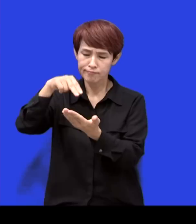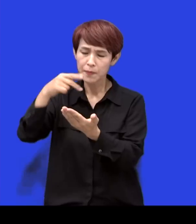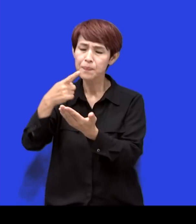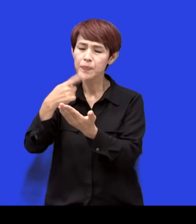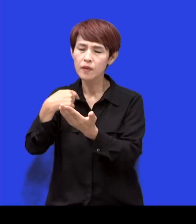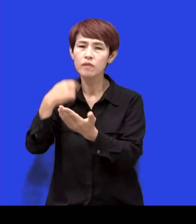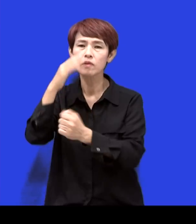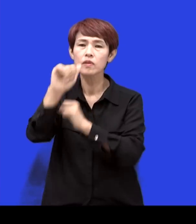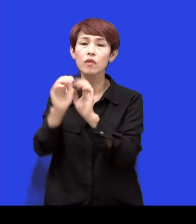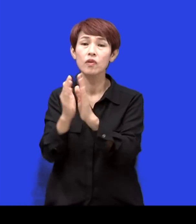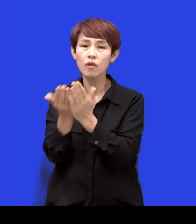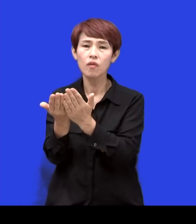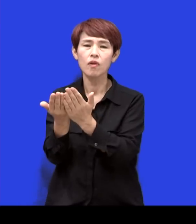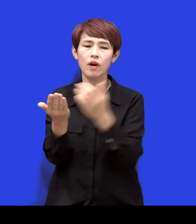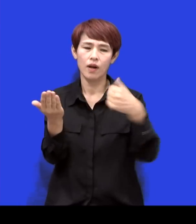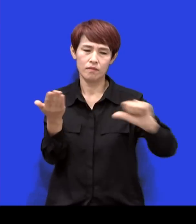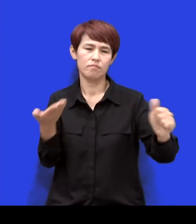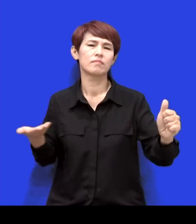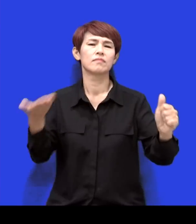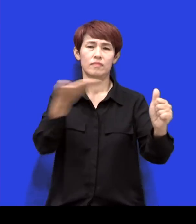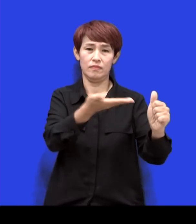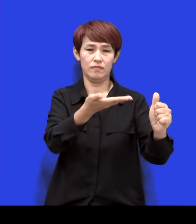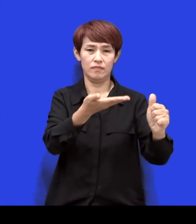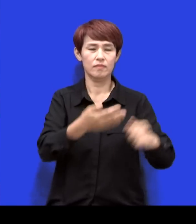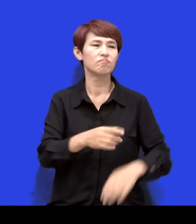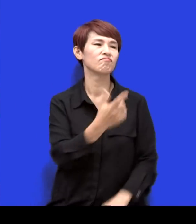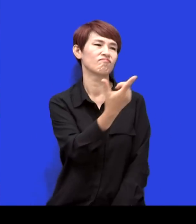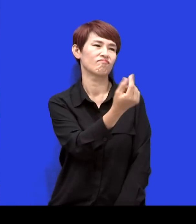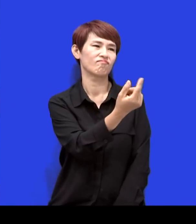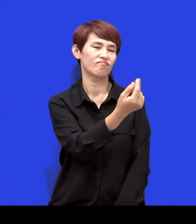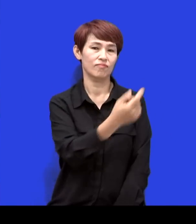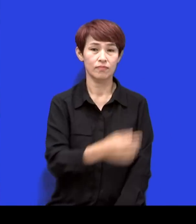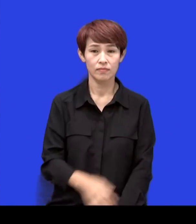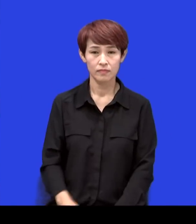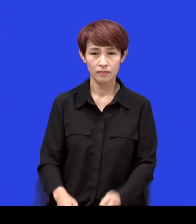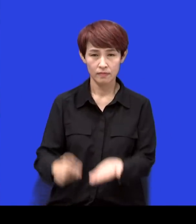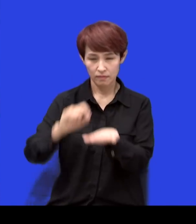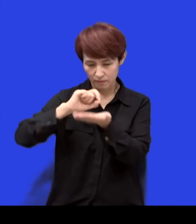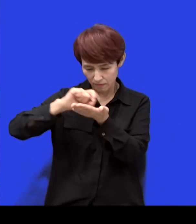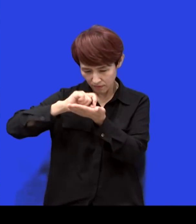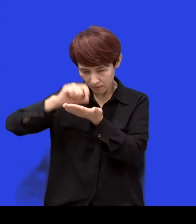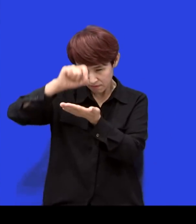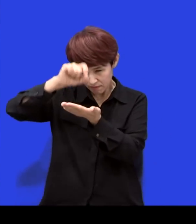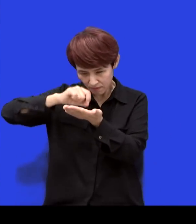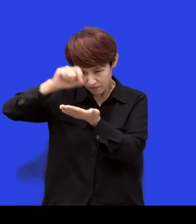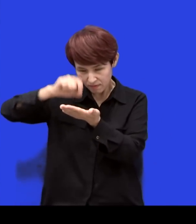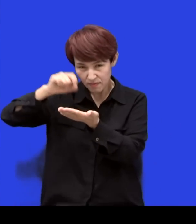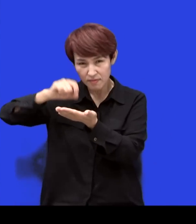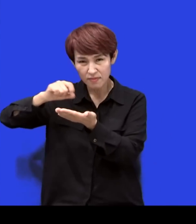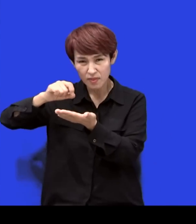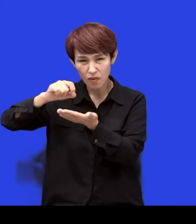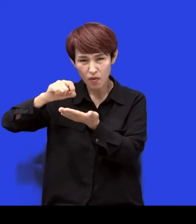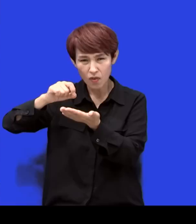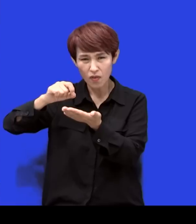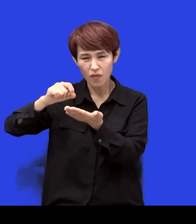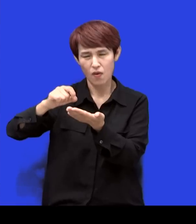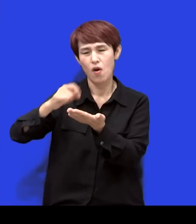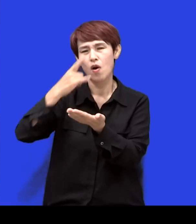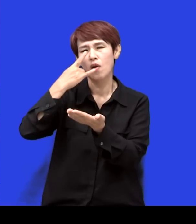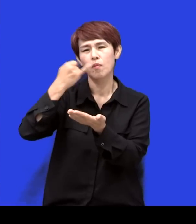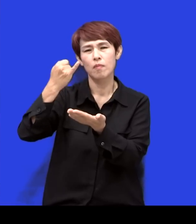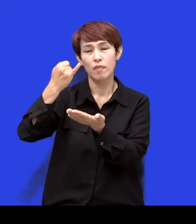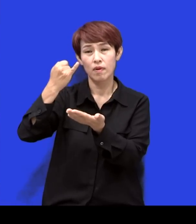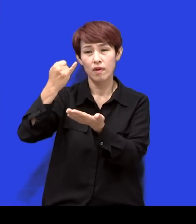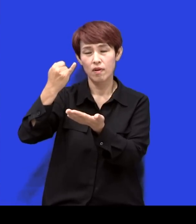읽으시던 그렇죠. 그 성경을 주신 거예요. 네, 거기 그 밑줄도 다 그어놓으시고 예. 밑줄도 다 이렇게 그시고 돼 있어요. 예, 이거 예. 보세요. 정말 말 그대로 손때 묻은